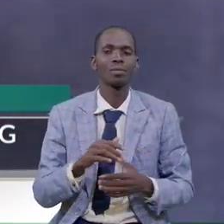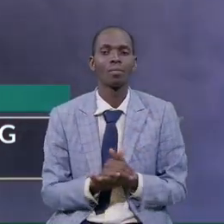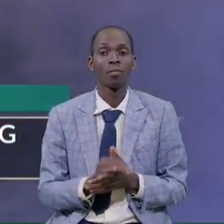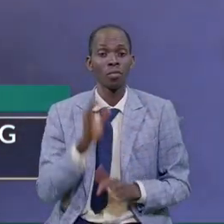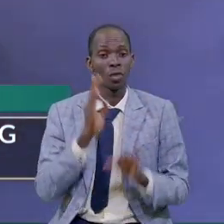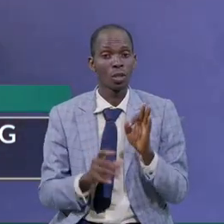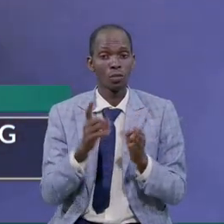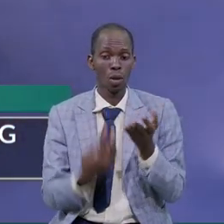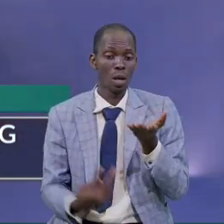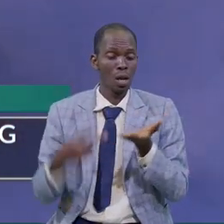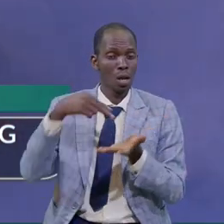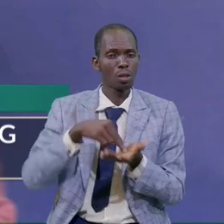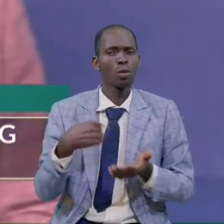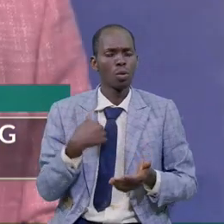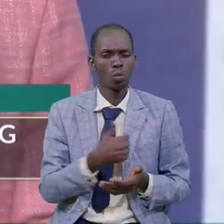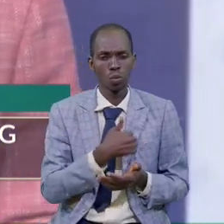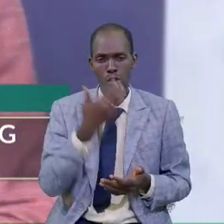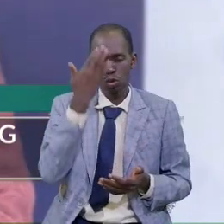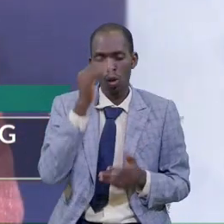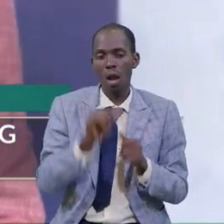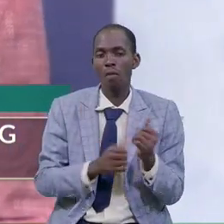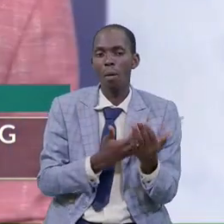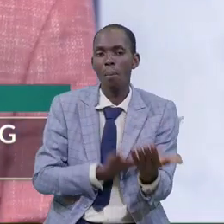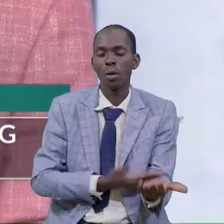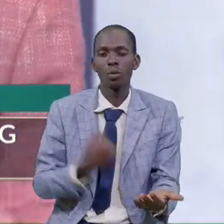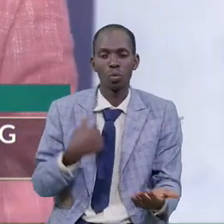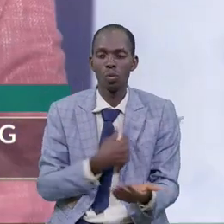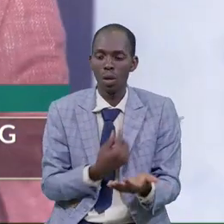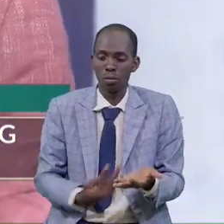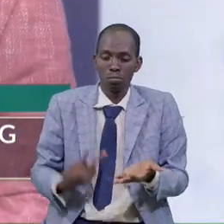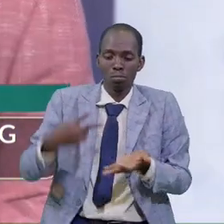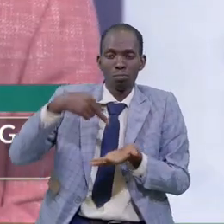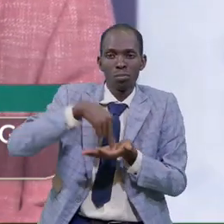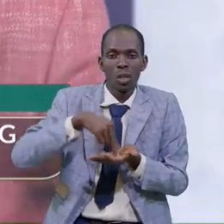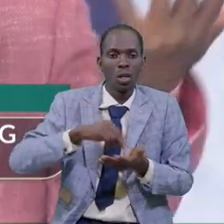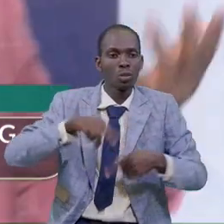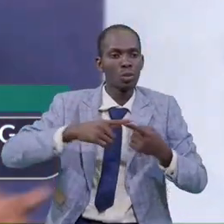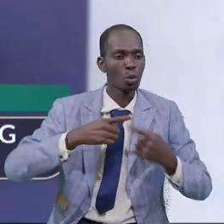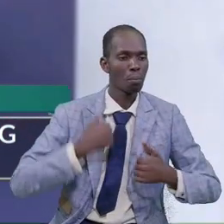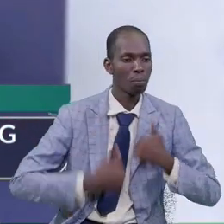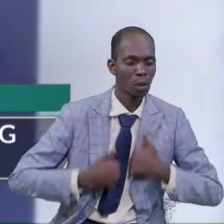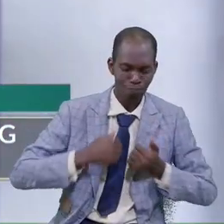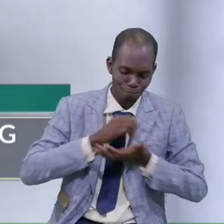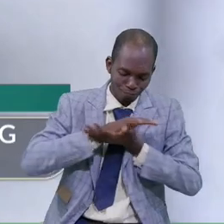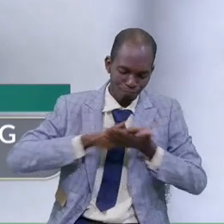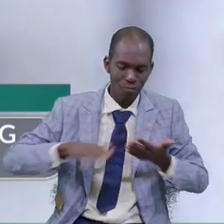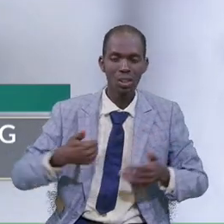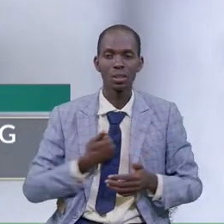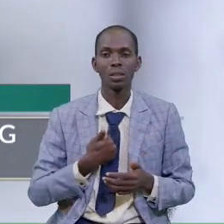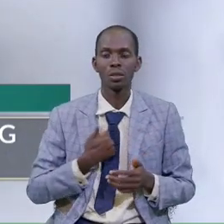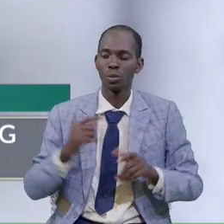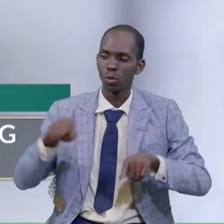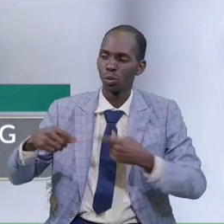Si tu te lèves, on se lève le matin. Quand tu te lèves, tu vas à la douche, tu te